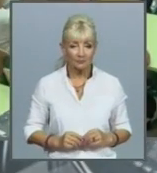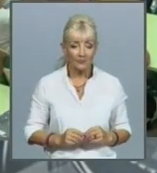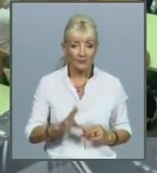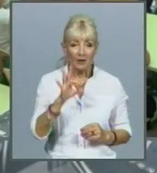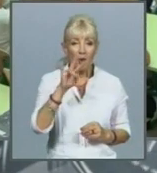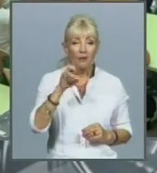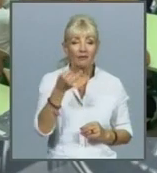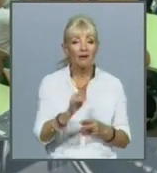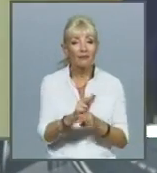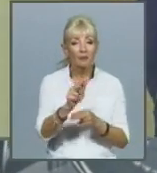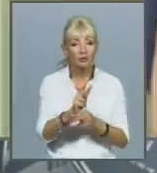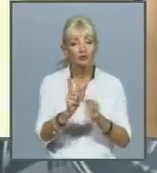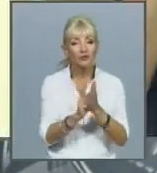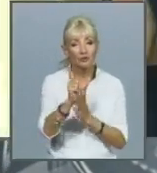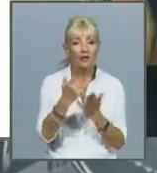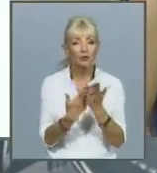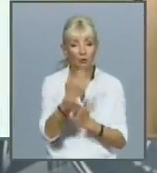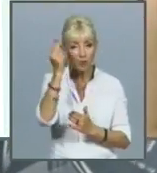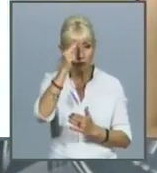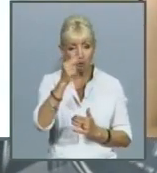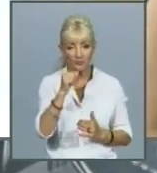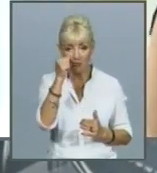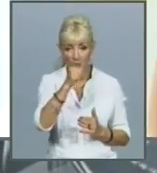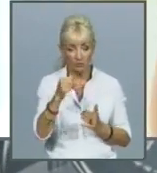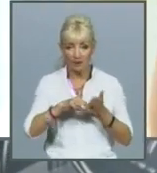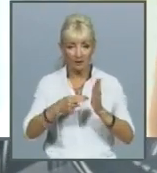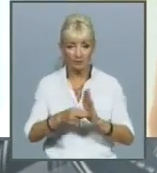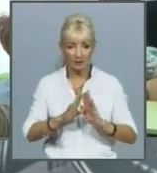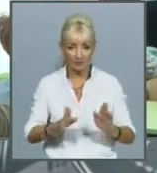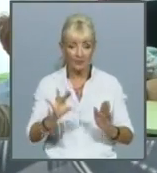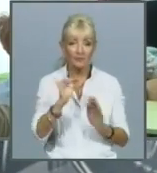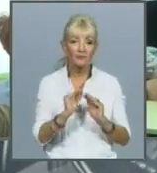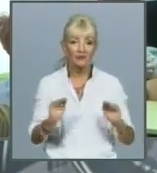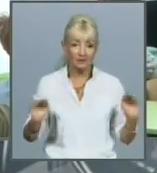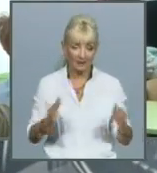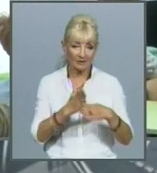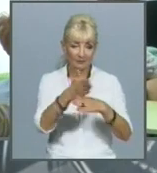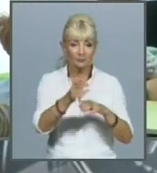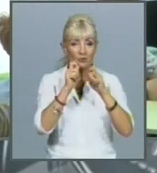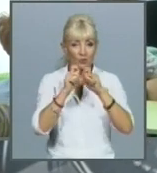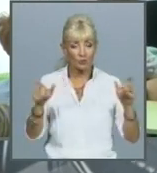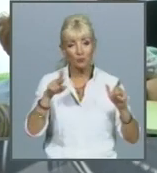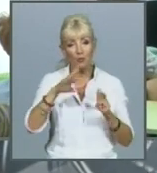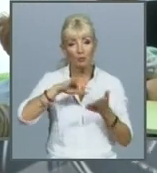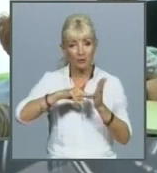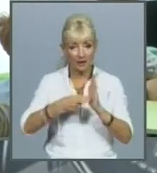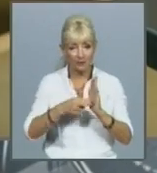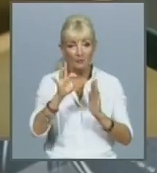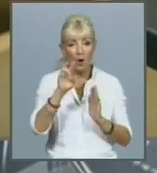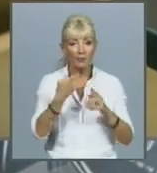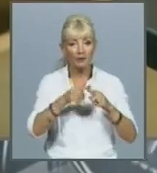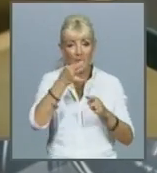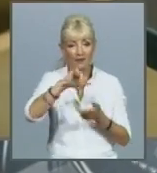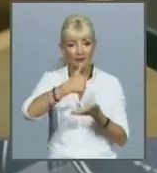Дистанційного навчання на початку нового навчального року не планується. І діти відвідуватимуть школу за планом. Про це заявив